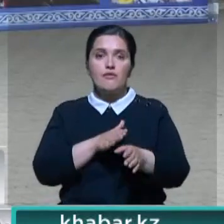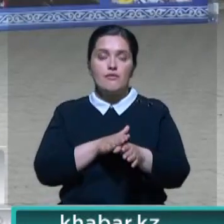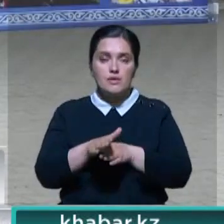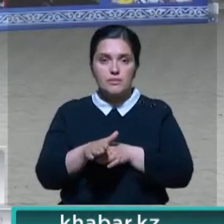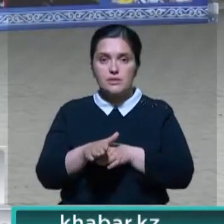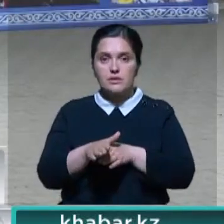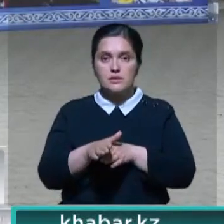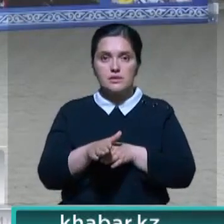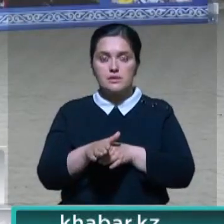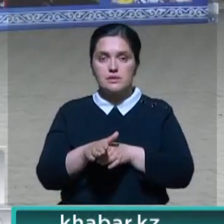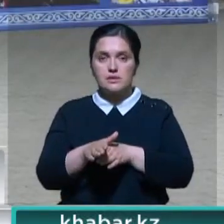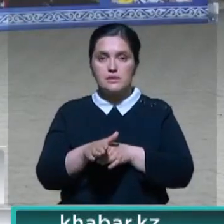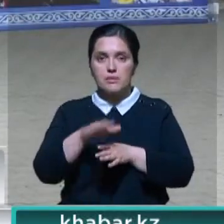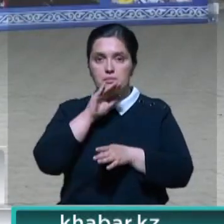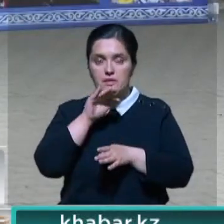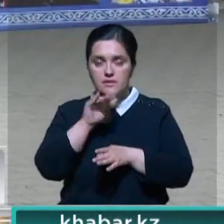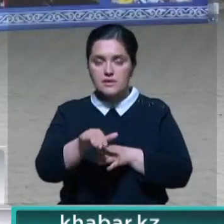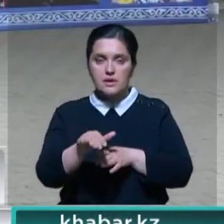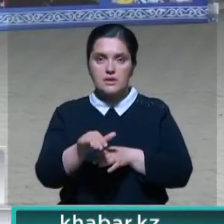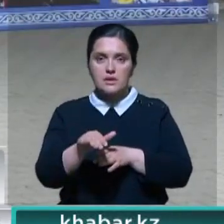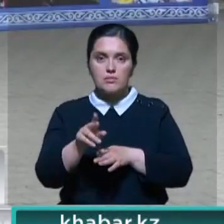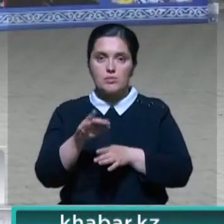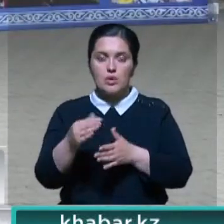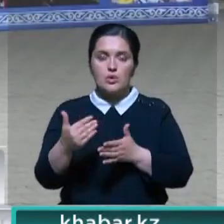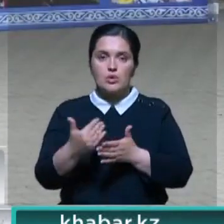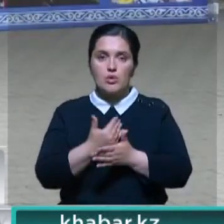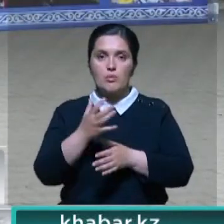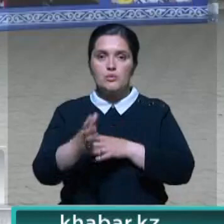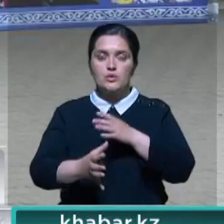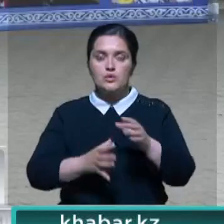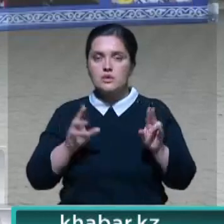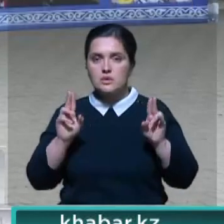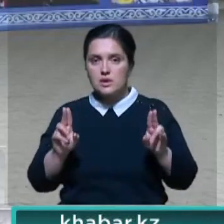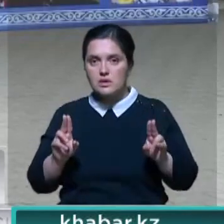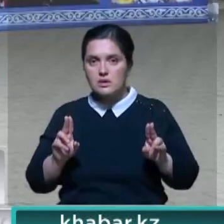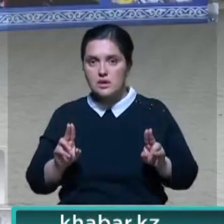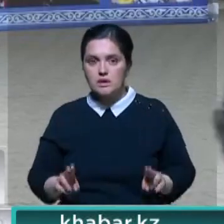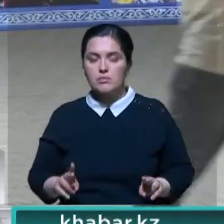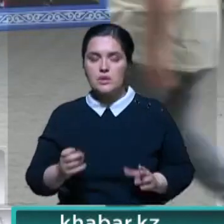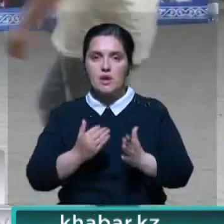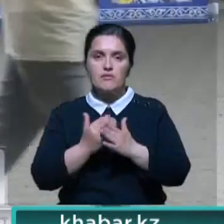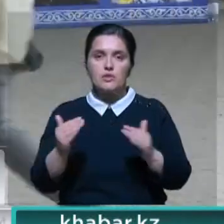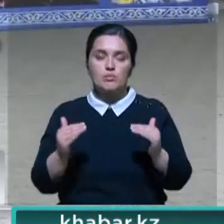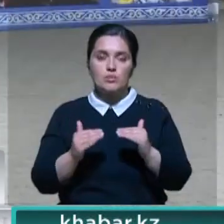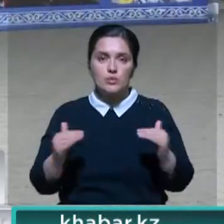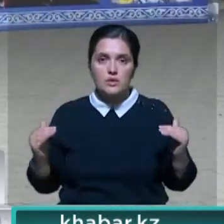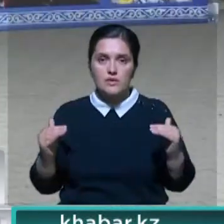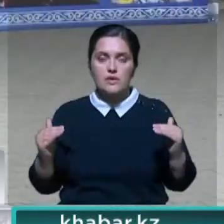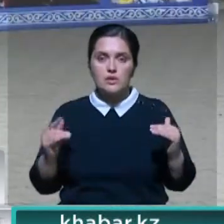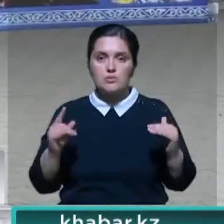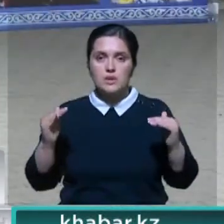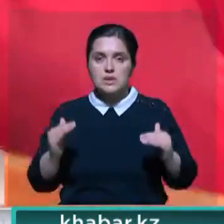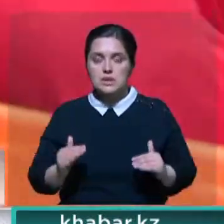выполнить профессионально, по новым международным стандартам, на высоком уровне, для того, чтобы